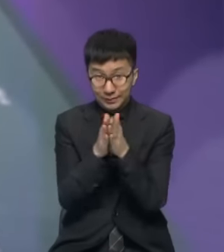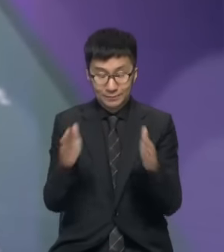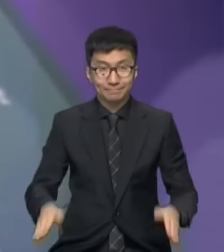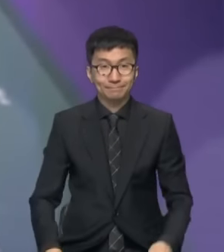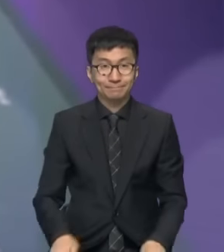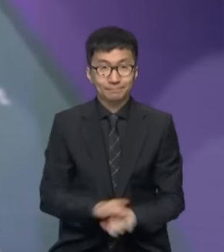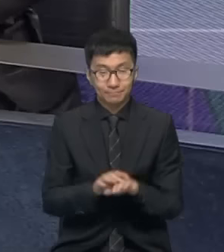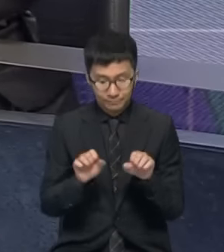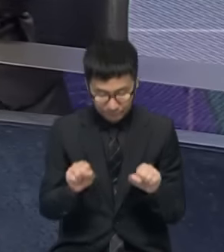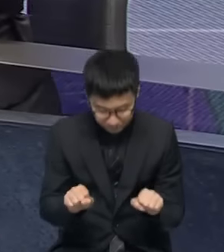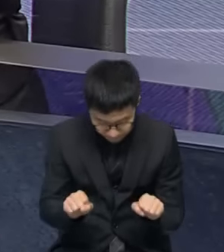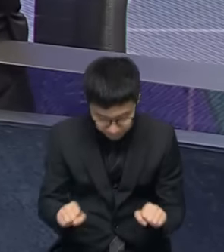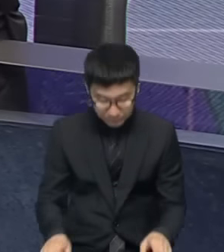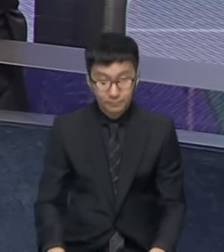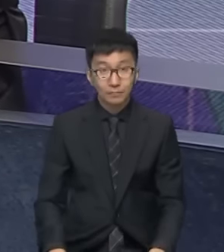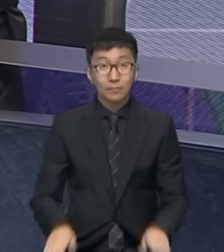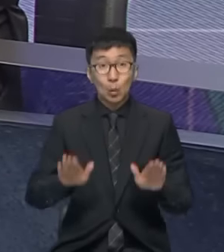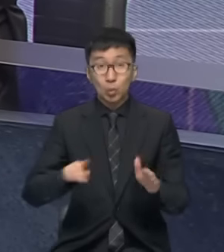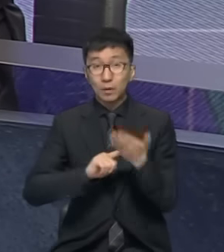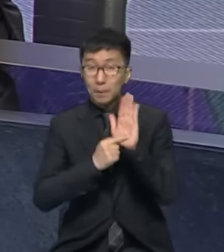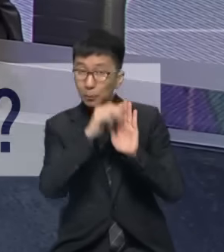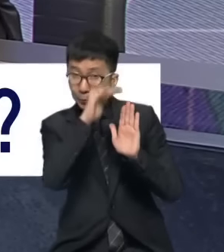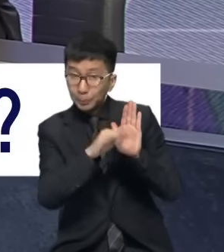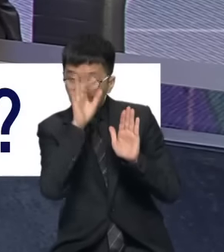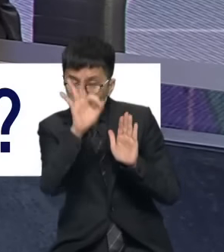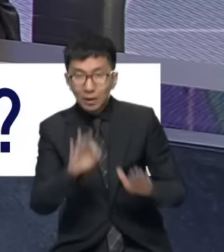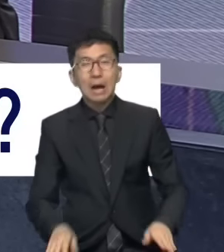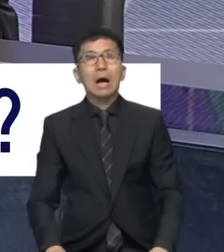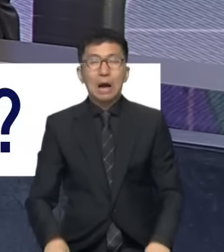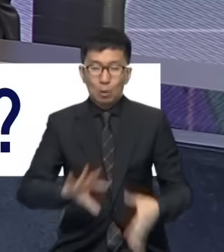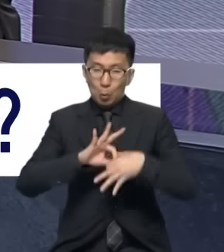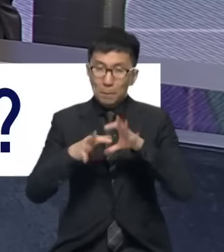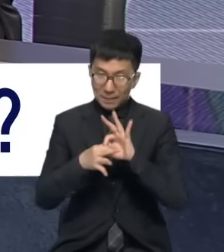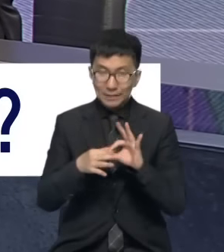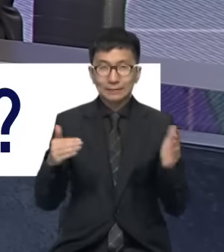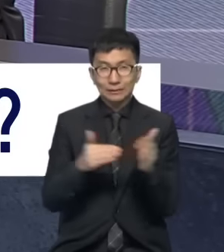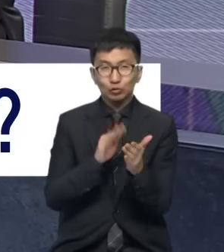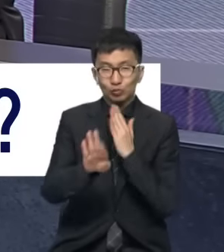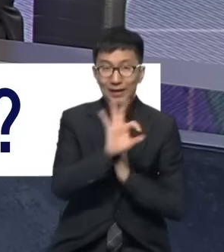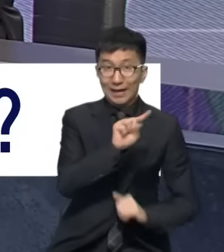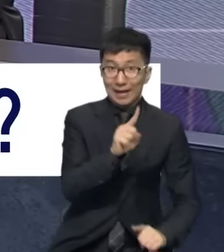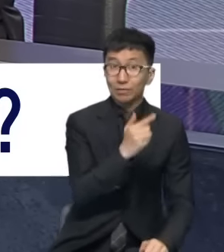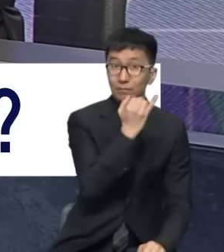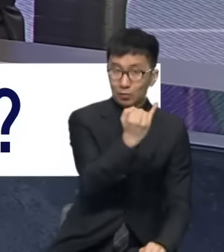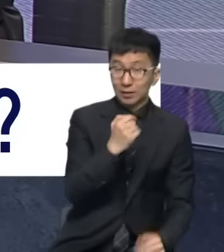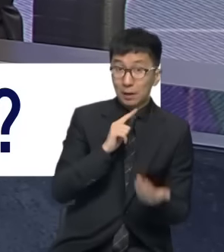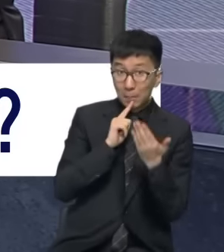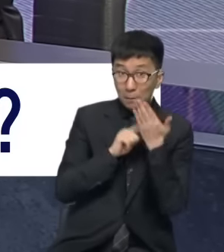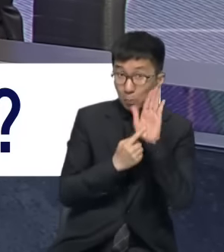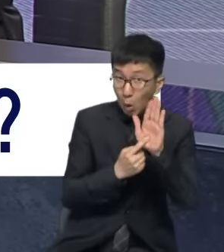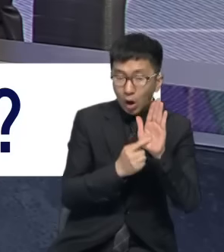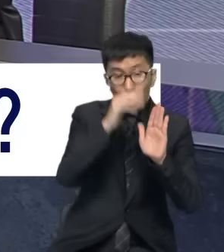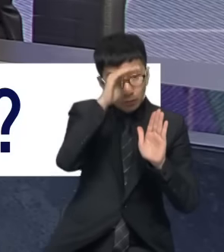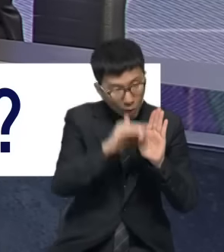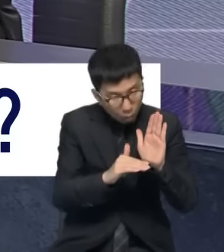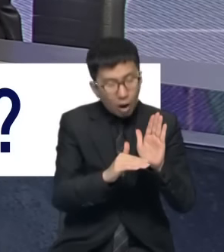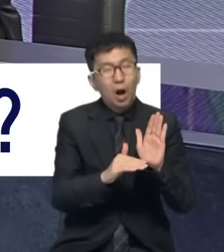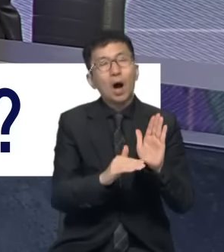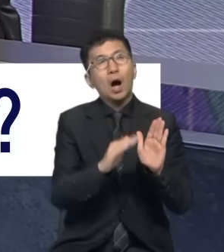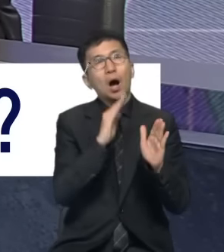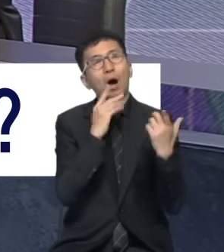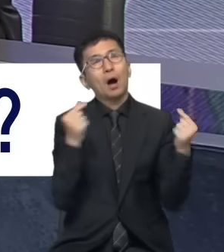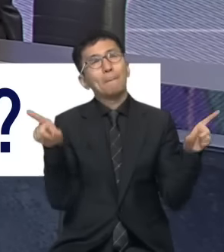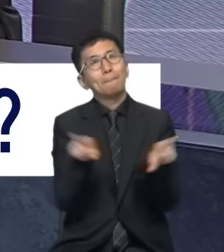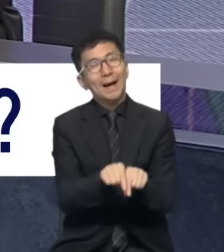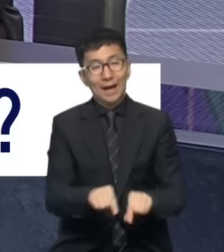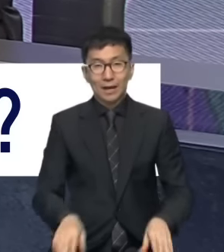나와 있습니다. 자, 오늘 이제 문체부 발표를 보면 올림픽 끝나고 이제 안세영 선수가 지정했던 내용들이 대부분 받아들여졌다 이렇게 봐야겠죠? 네,